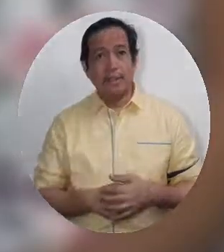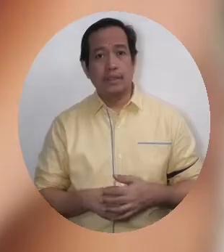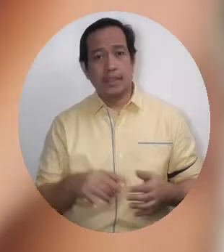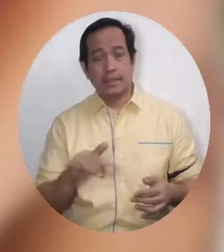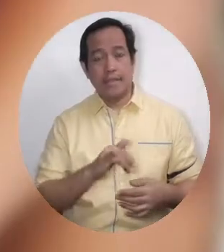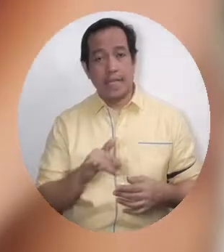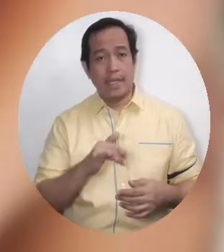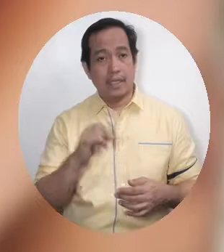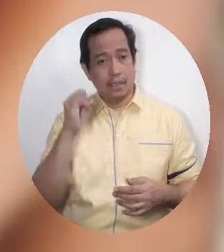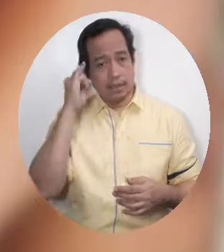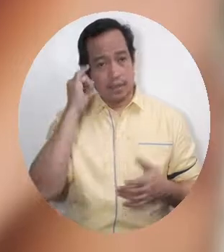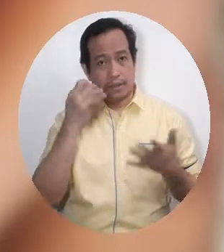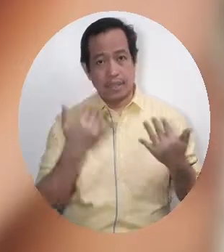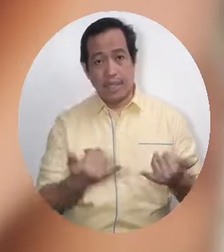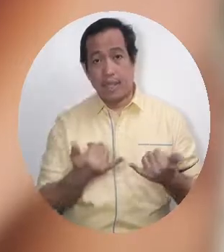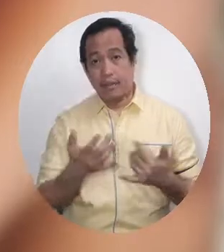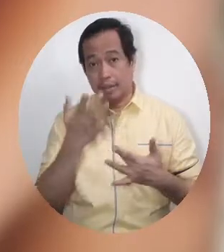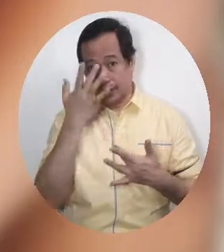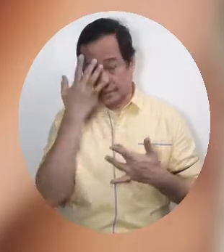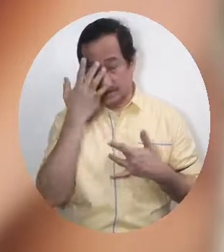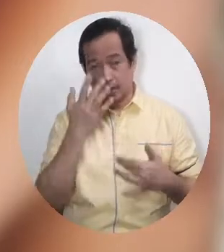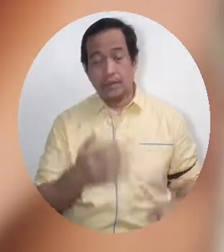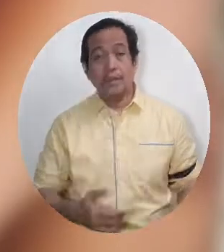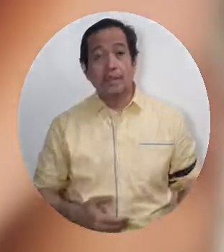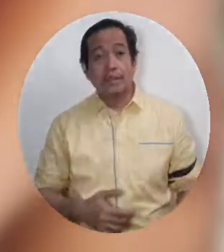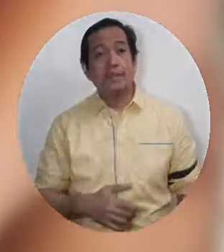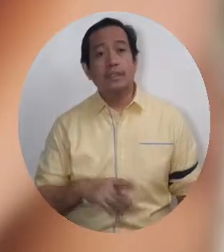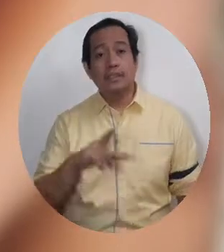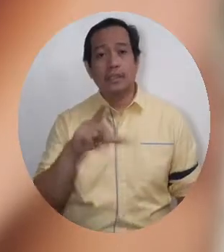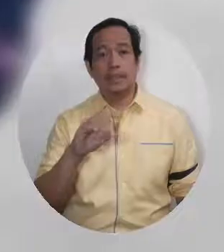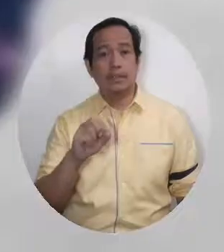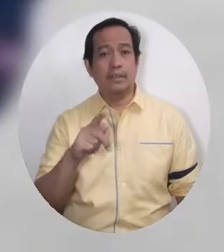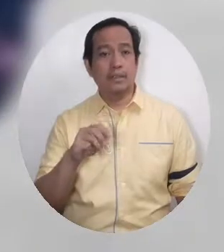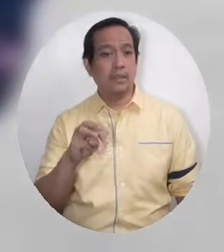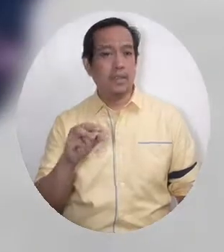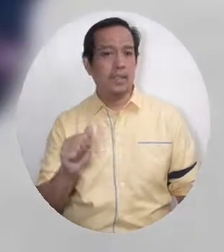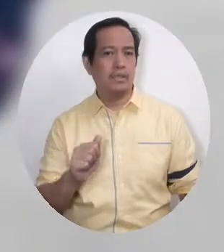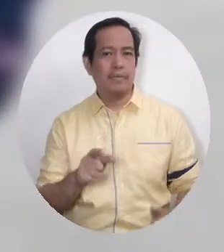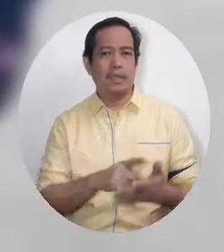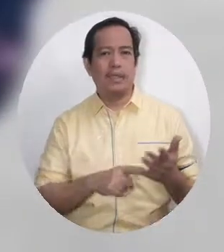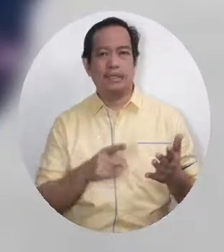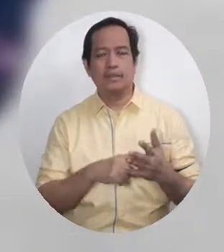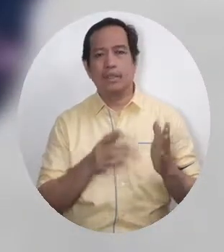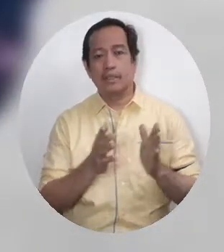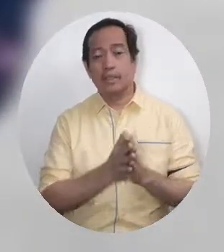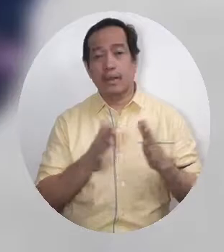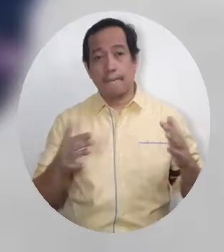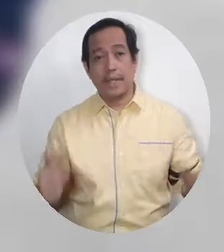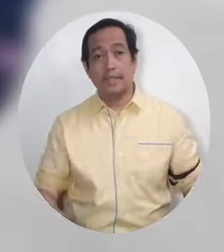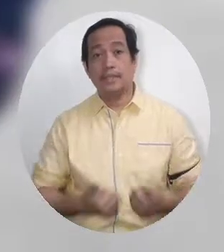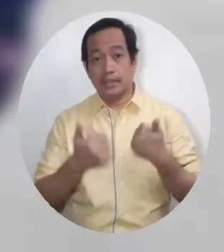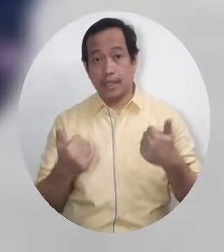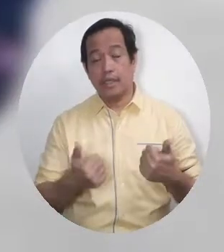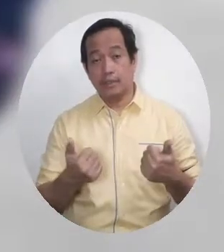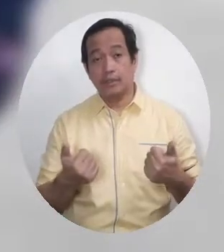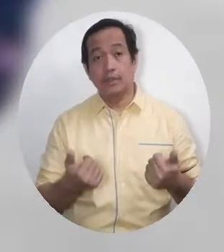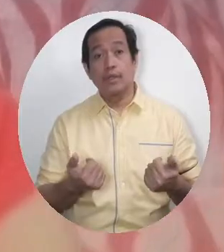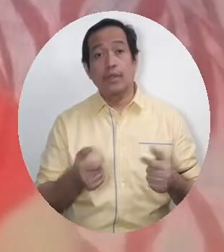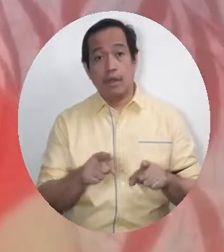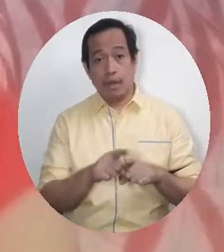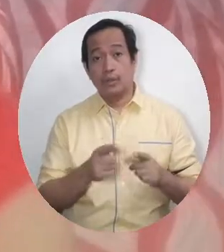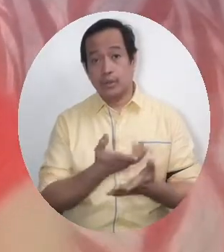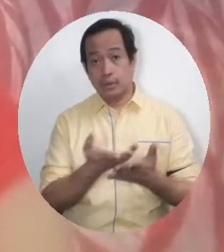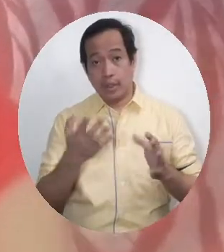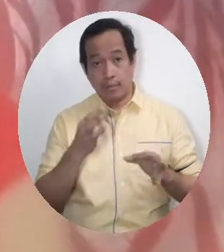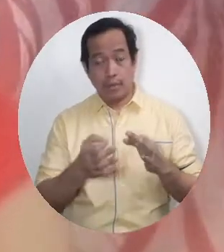po, sa tulad po ni Ian, ganyang may sakit ng leukemia, napakalaki po talagang challenge yan para sa inyo